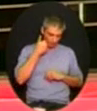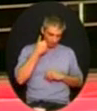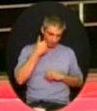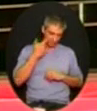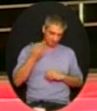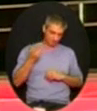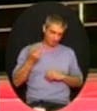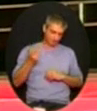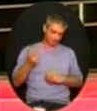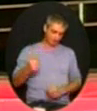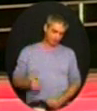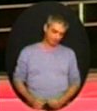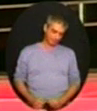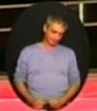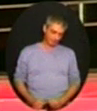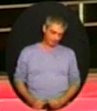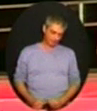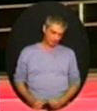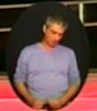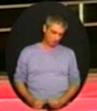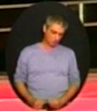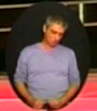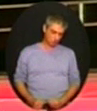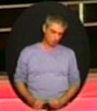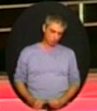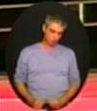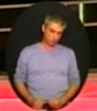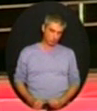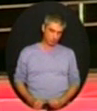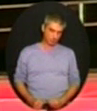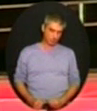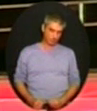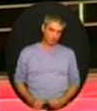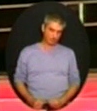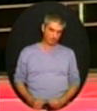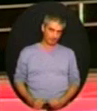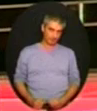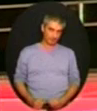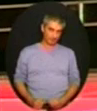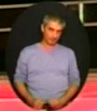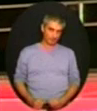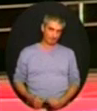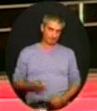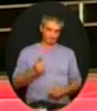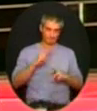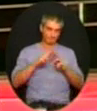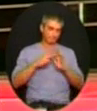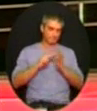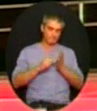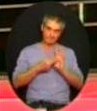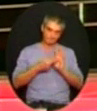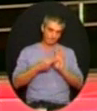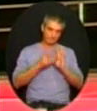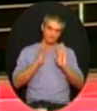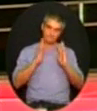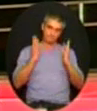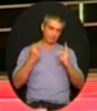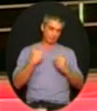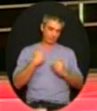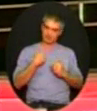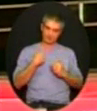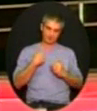יכולה לתת לך נימוקים מלומדים שהבחירות יהיו בעוד שנתיים. ותראי, העולם הפוליטי הוא כל כך כאוטי. אני